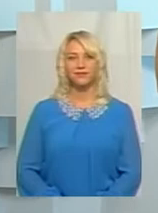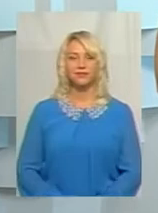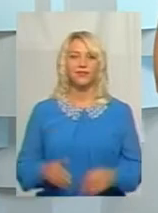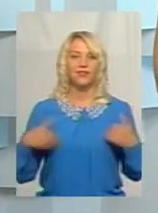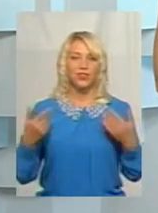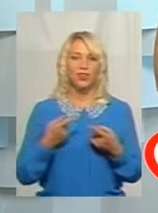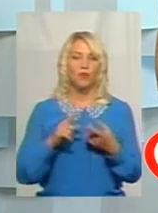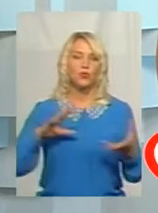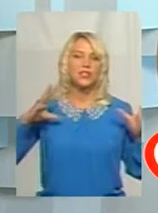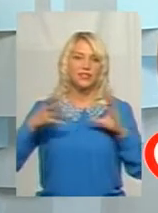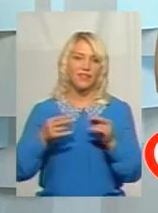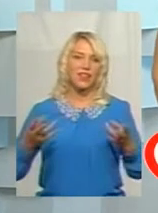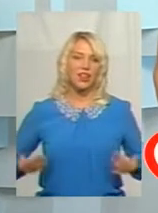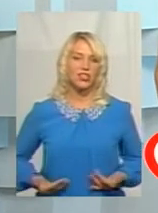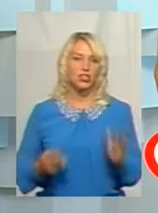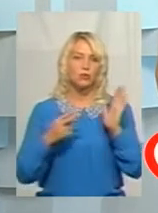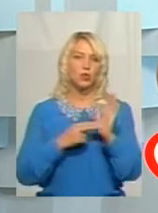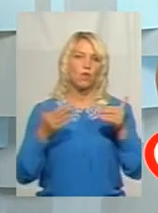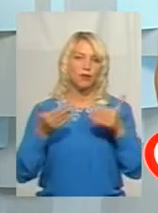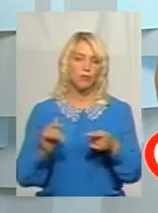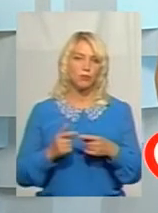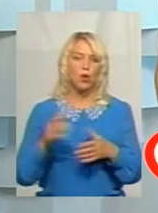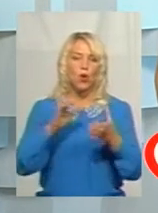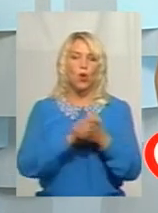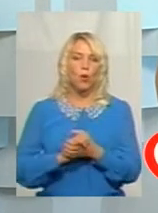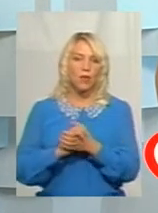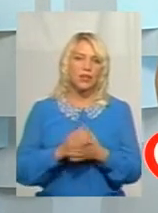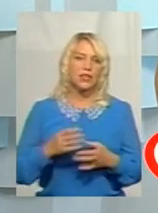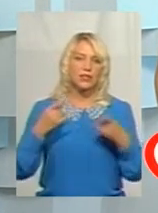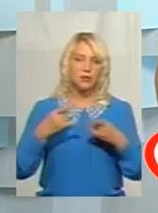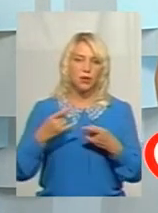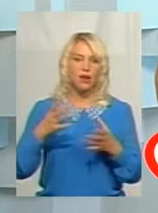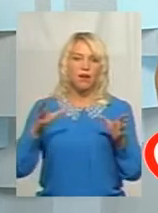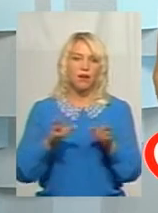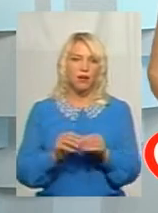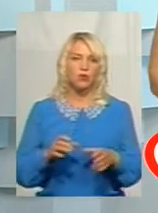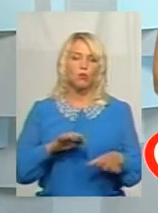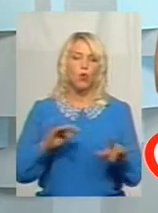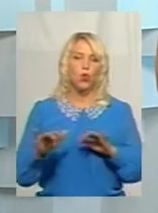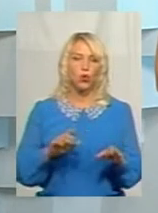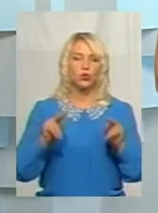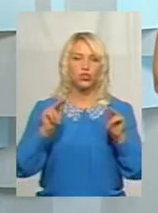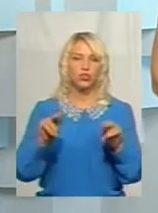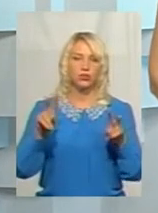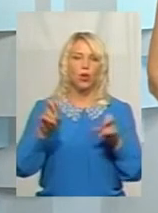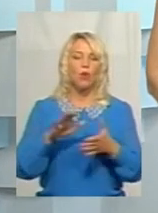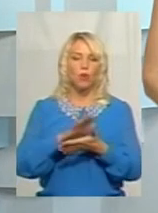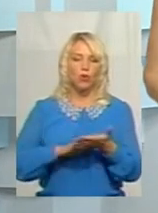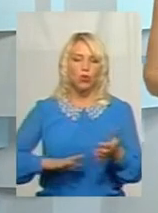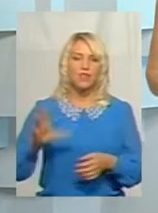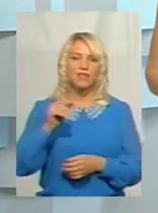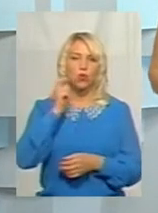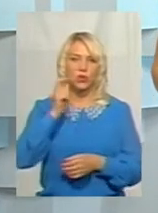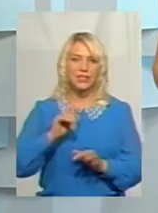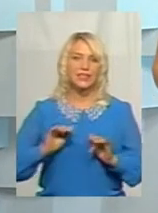Вітаємо, це «Звіти наживо». Сьомий випуск. Команда «Суспільного мовлення» разом із рухом «Чесно» продовжує всеукраїнський медіапроект. І